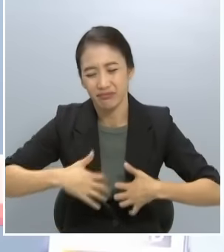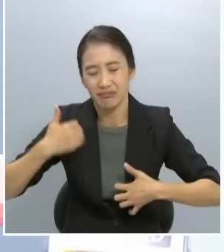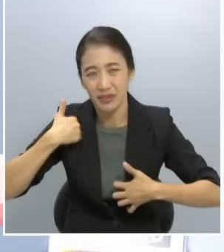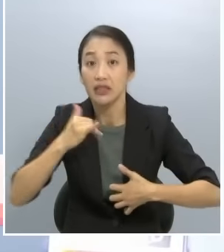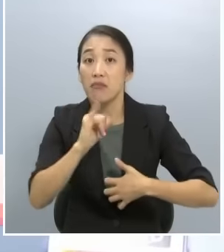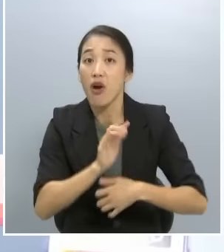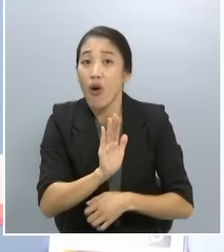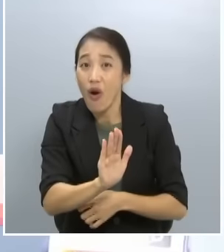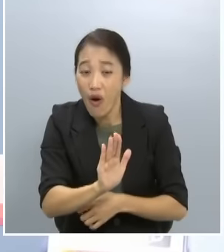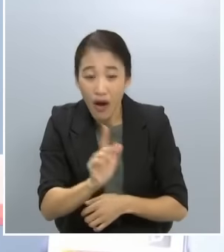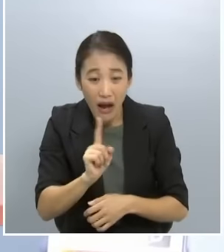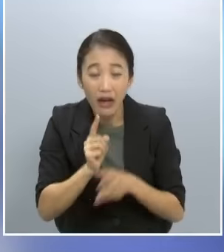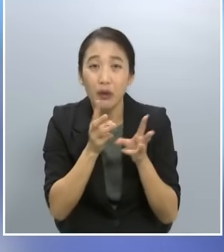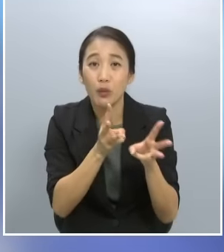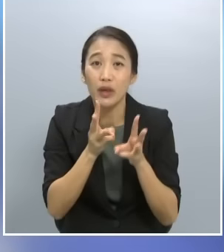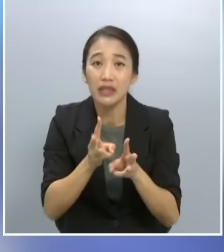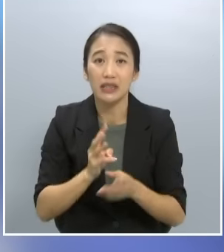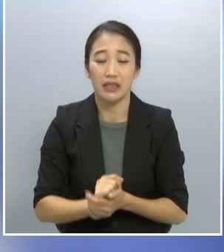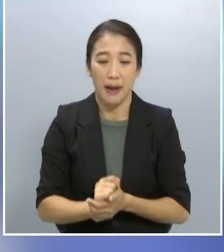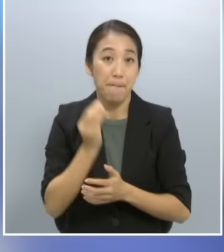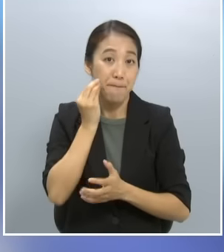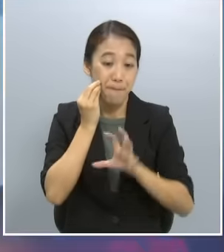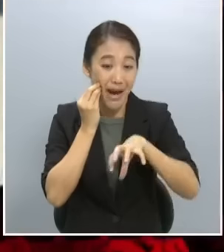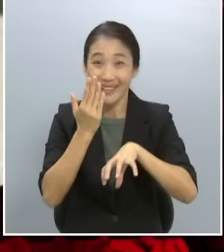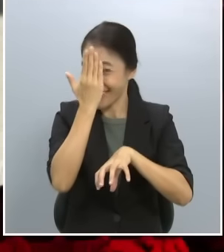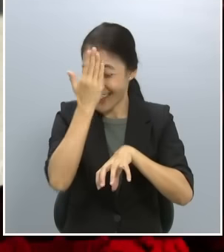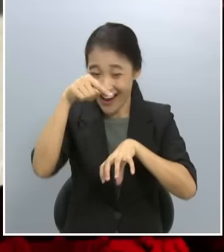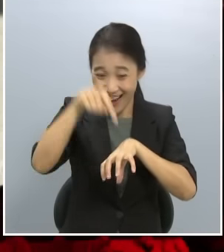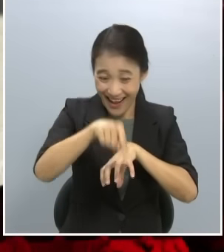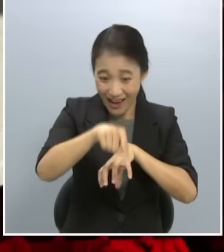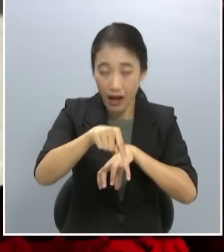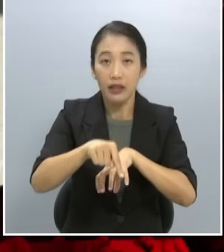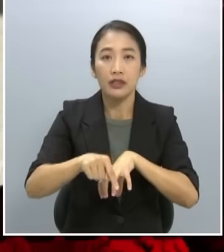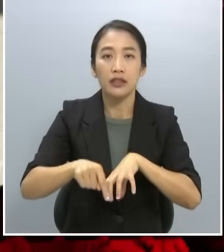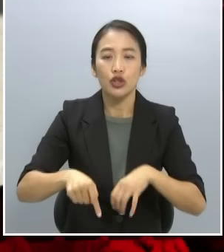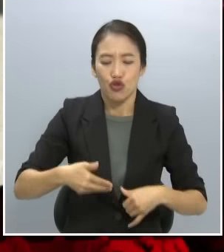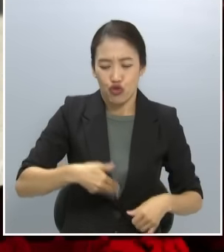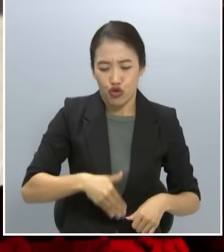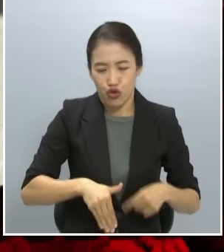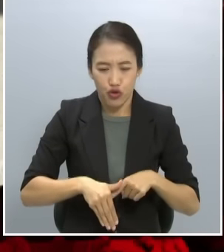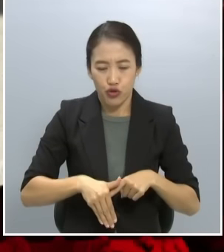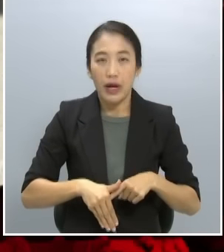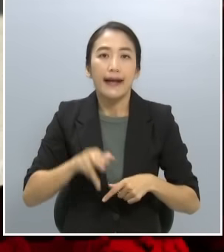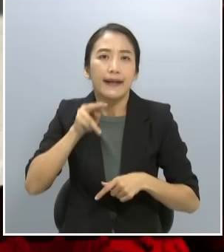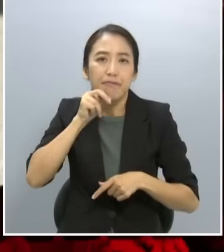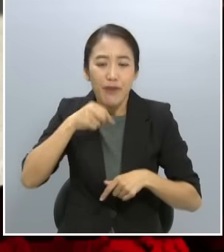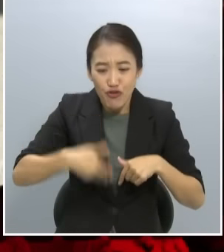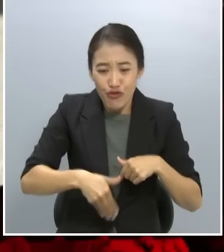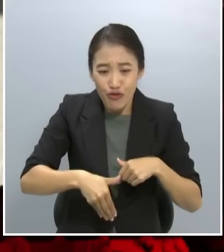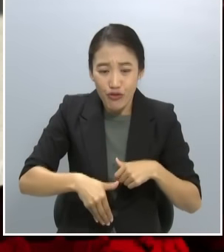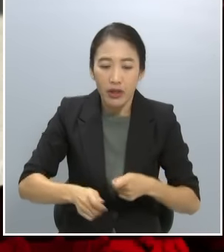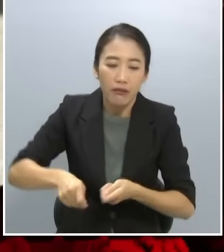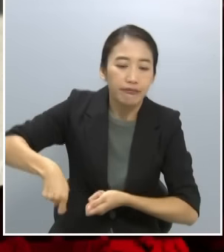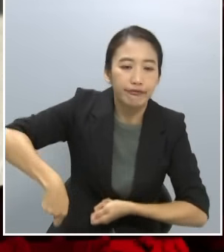ำปัสสาวะครับมาเทที่หน้าบ้านเอาข้าวมาละเลงที่รถของเธอไปจนถึงเคยถือมีดเนี่ย